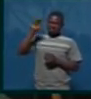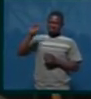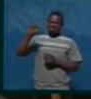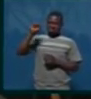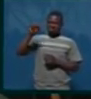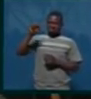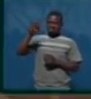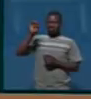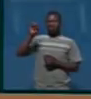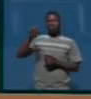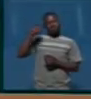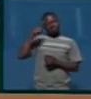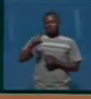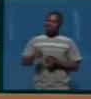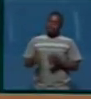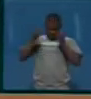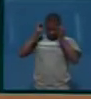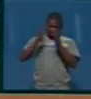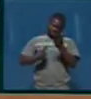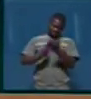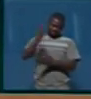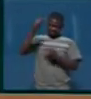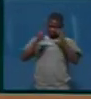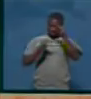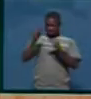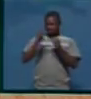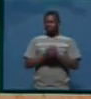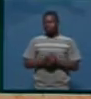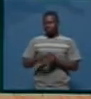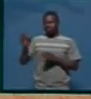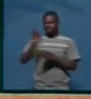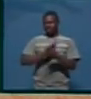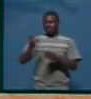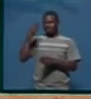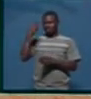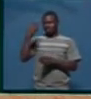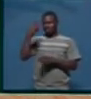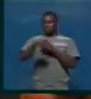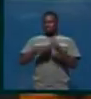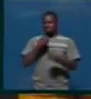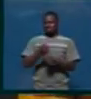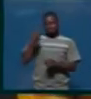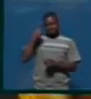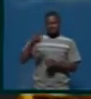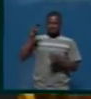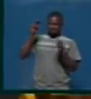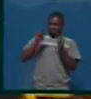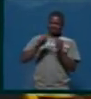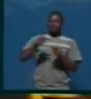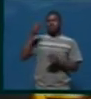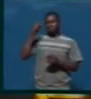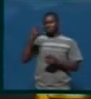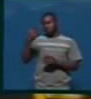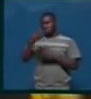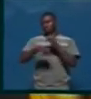au niveau universitaire. La formation est prévue durer 2 ans pour le master et 3 ans pour le doctorat. Une formation qui a